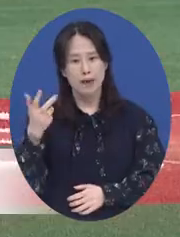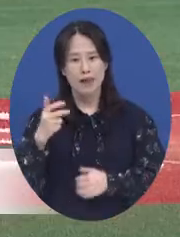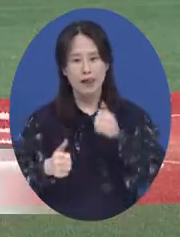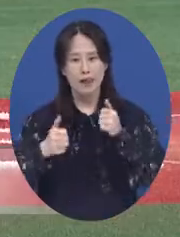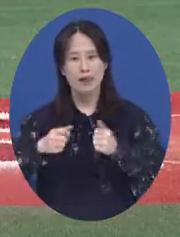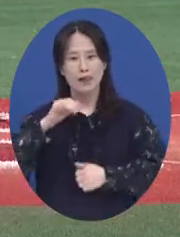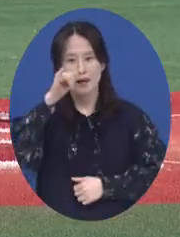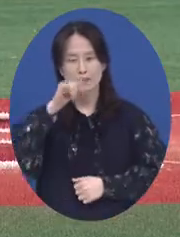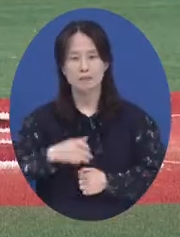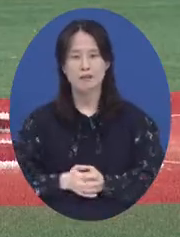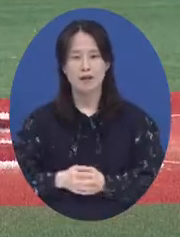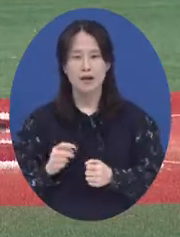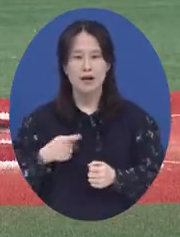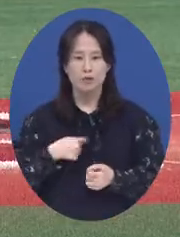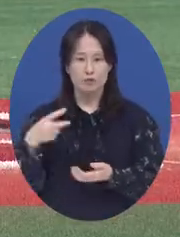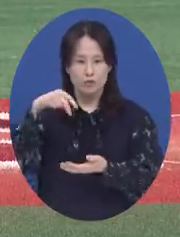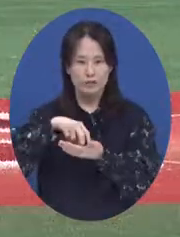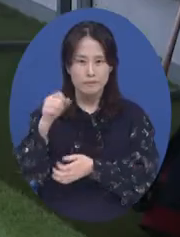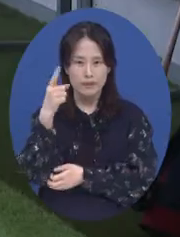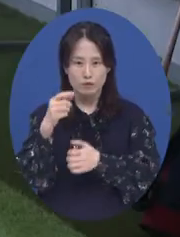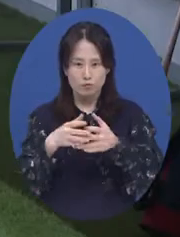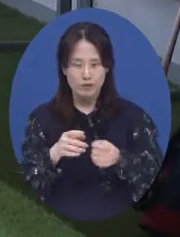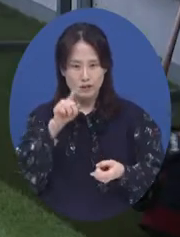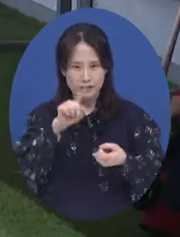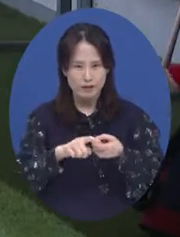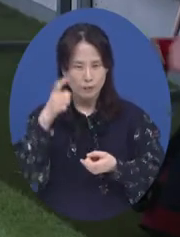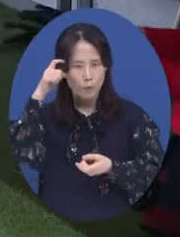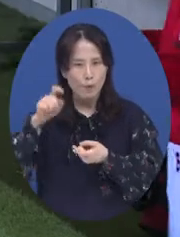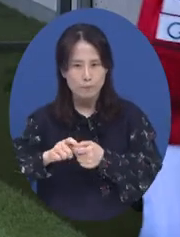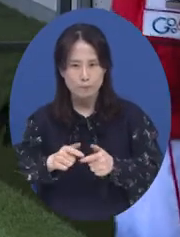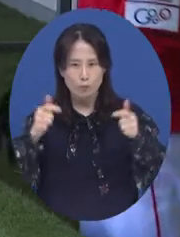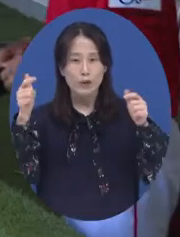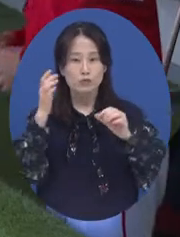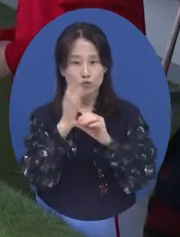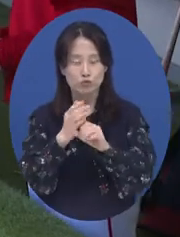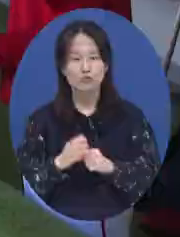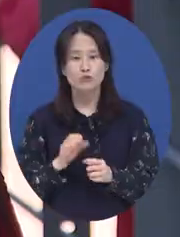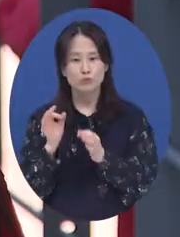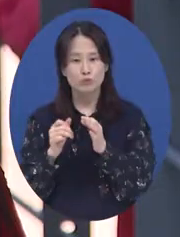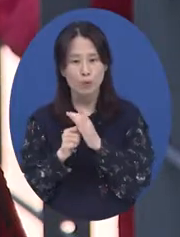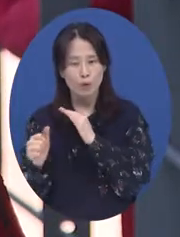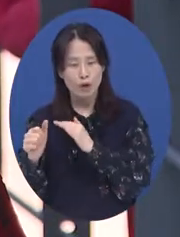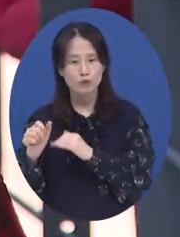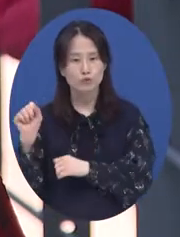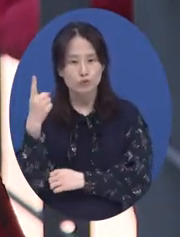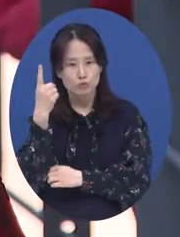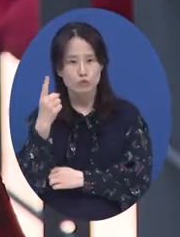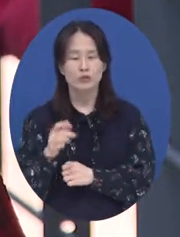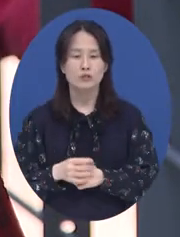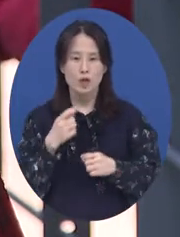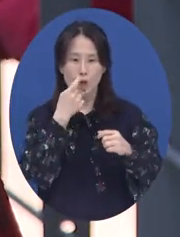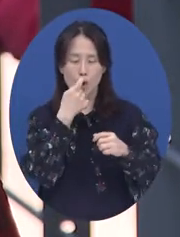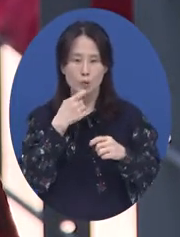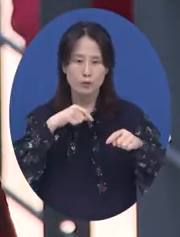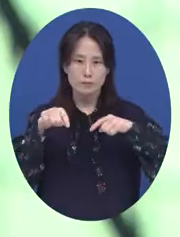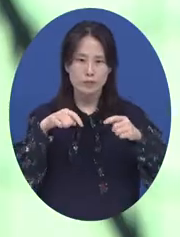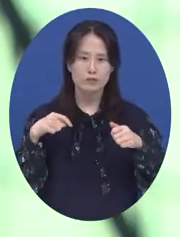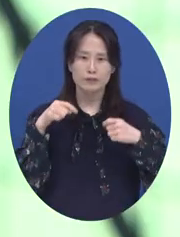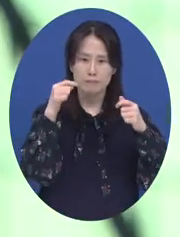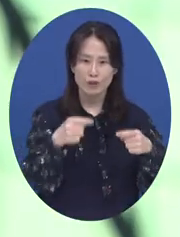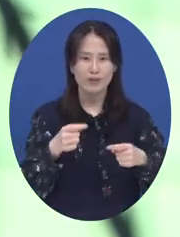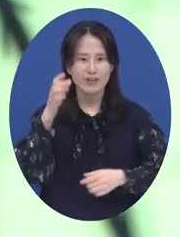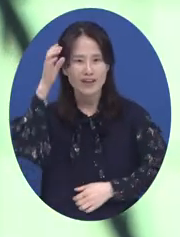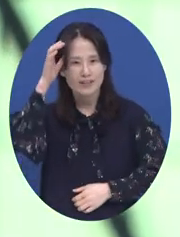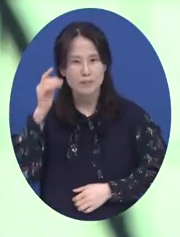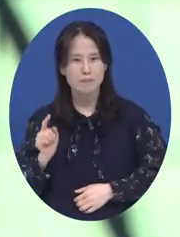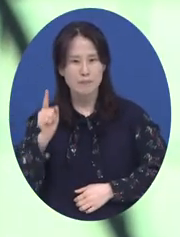128경기를 치르게 됩니다. 독립야구단 경기도리그에 대한 관심이 커지면서 프로야구 스타 선수들이 코치진에 대거 합류해